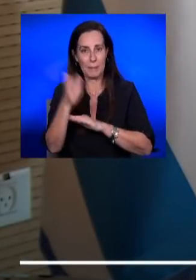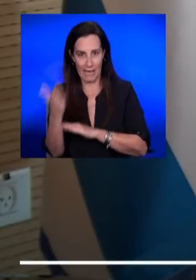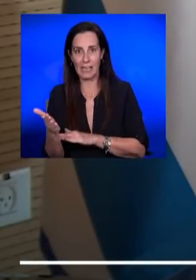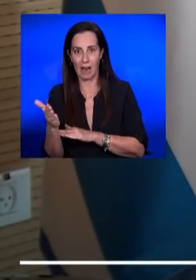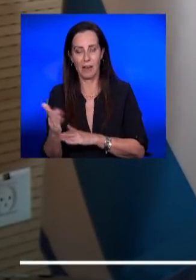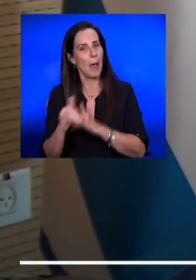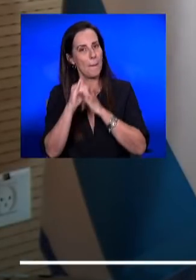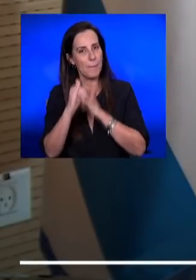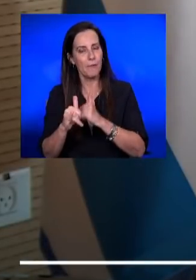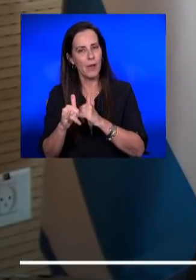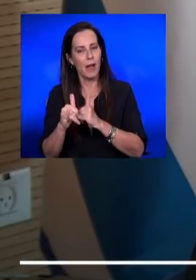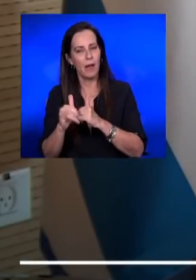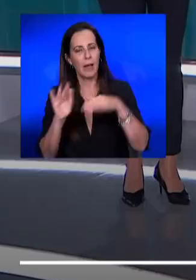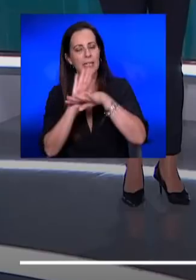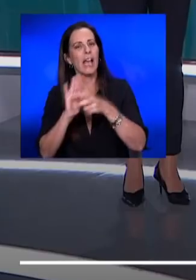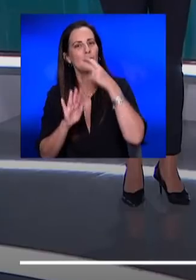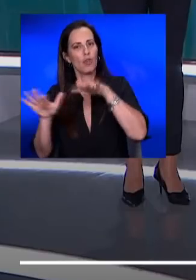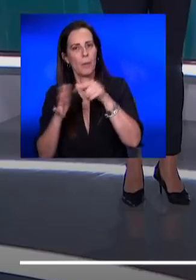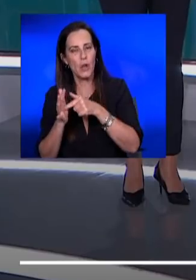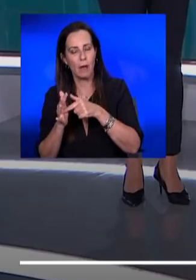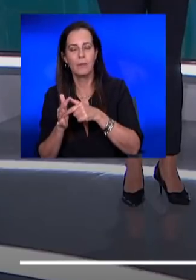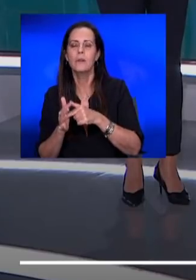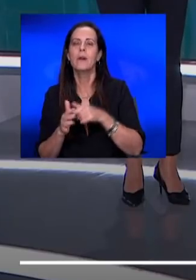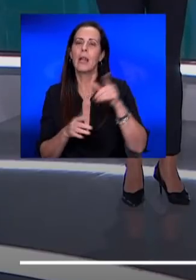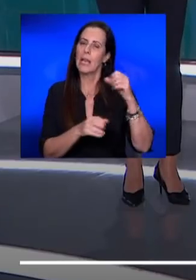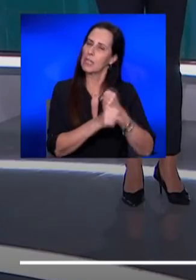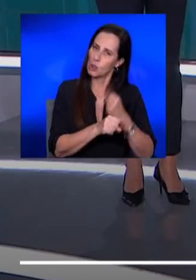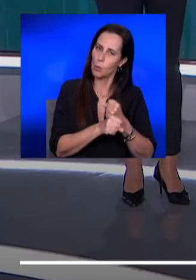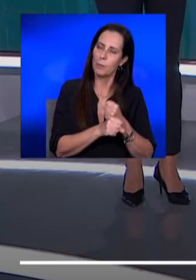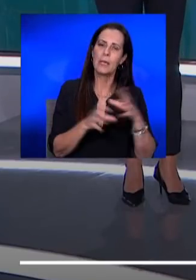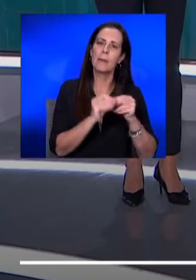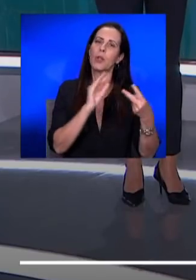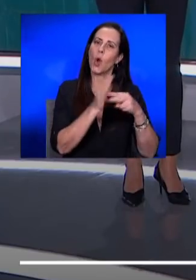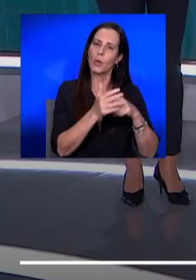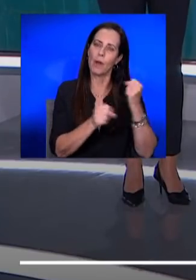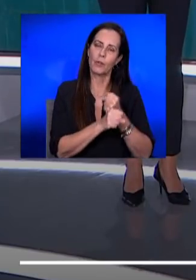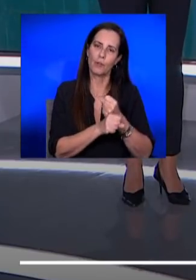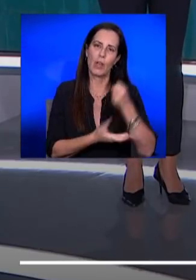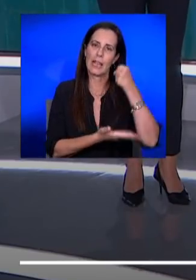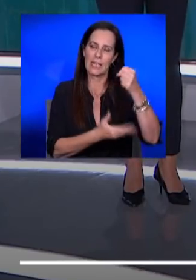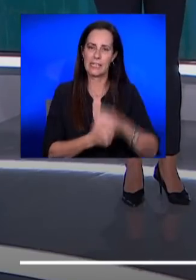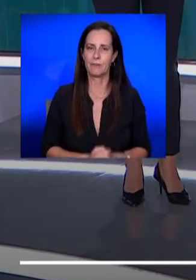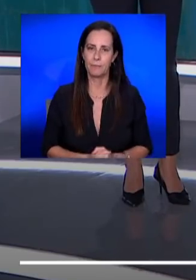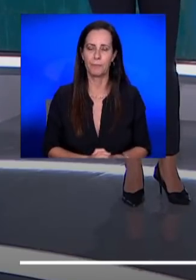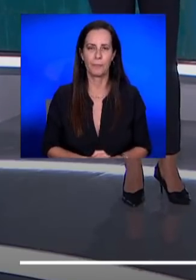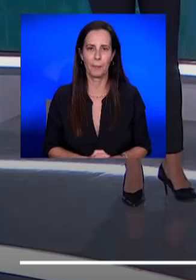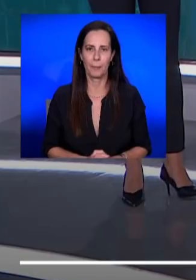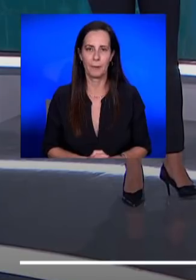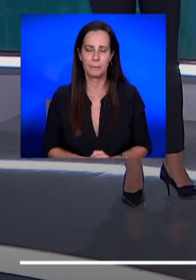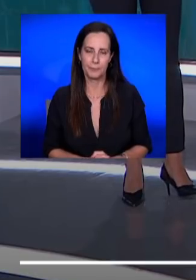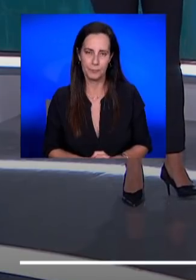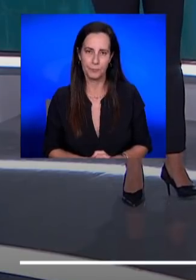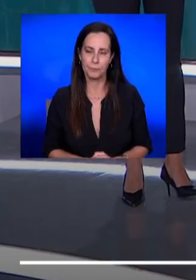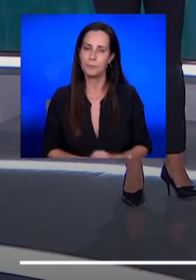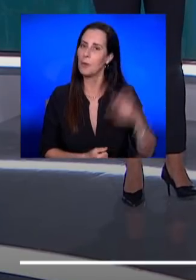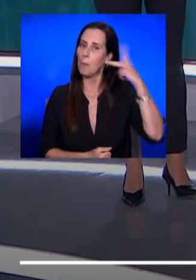מביאה את התיעדוף של הממשלה ליישום דרך תוכנית העבודה של התקציב. נגיד בנק ישראל, פרופסור אמיר